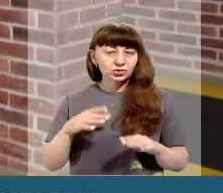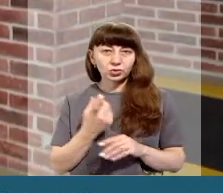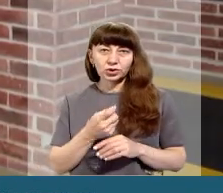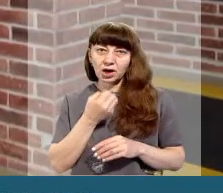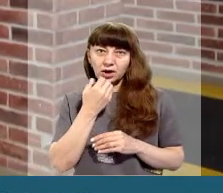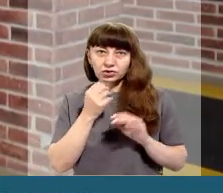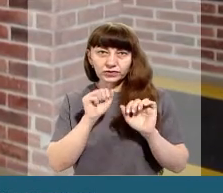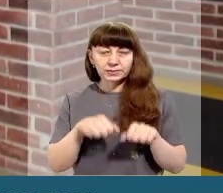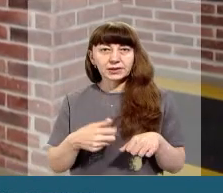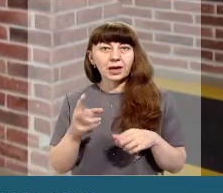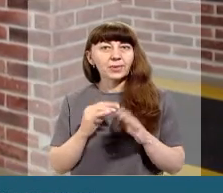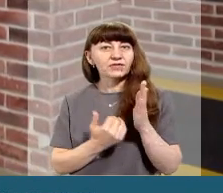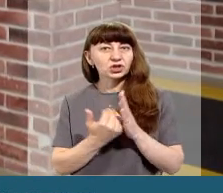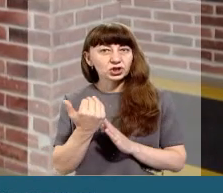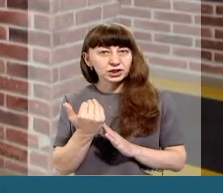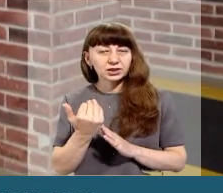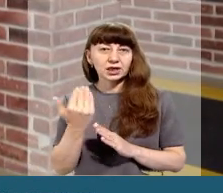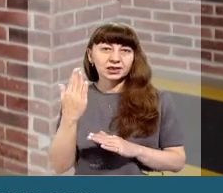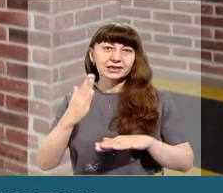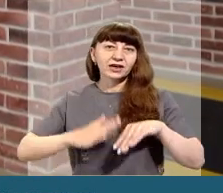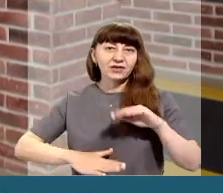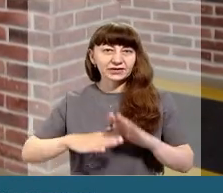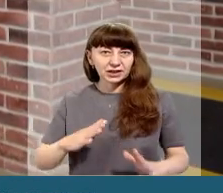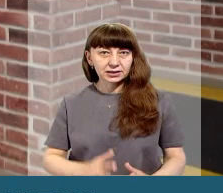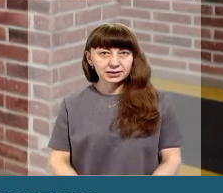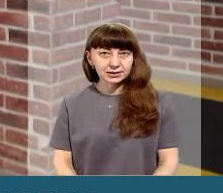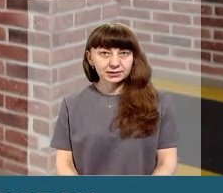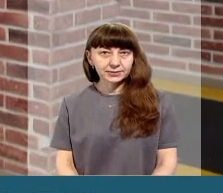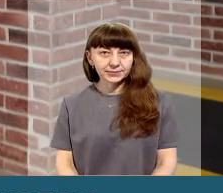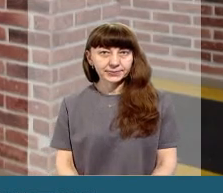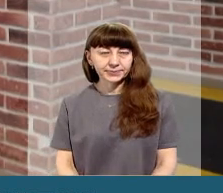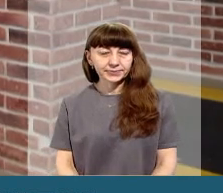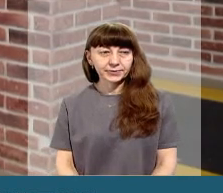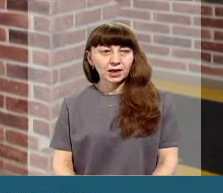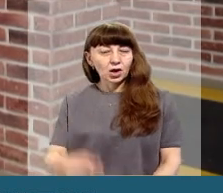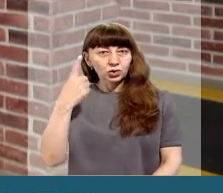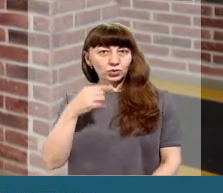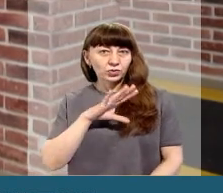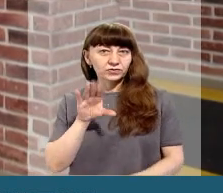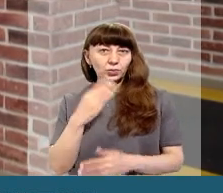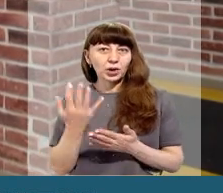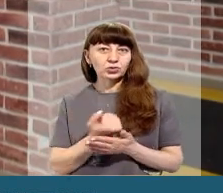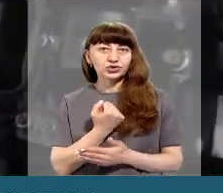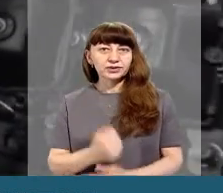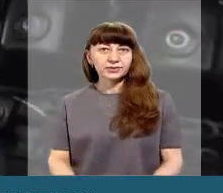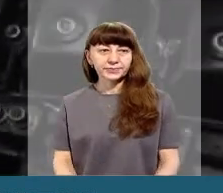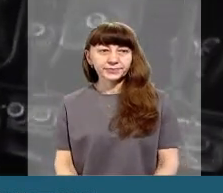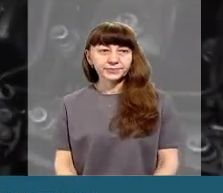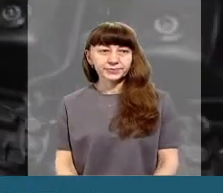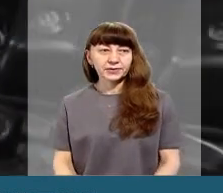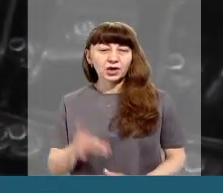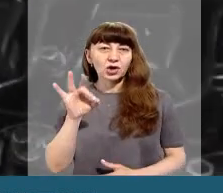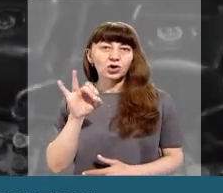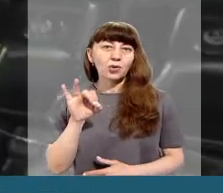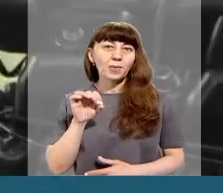топ ашылады. Автомобиль жасау мамандығымен әдей сұраныспен целевой заказ деп айтылады. Роман